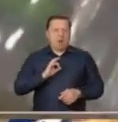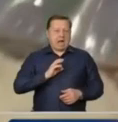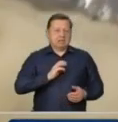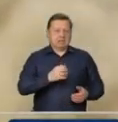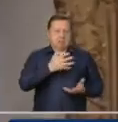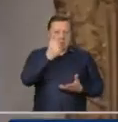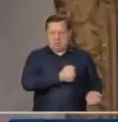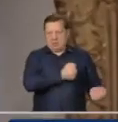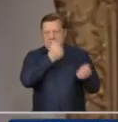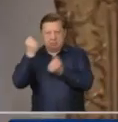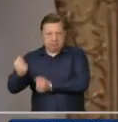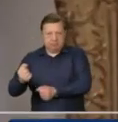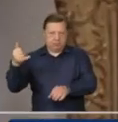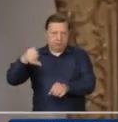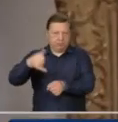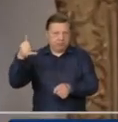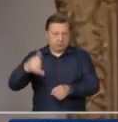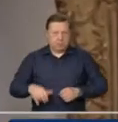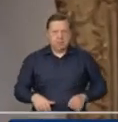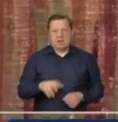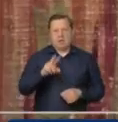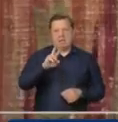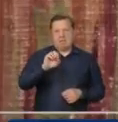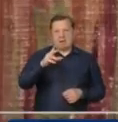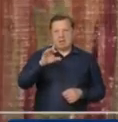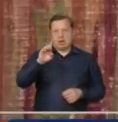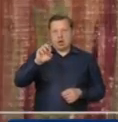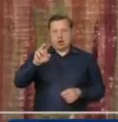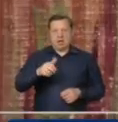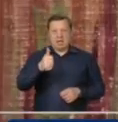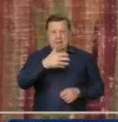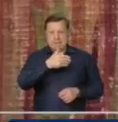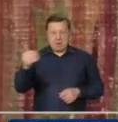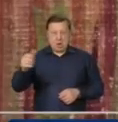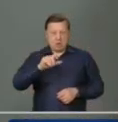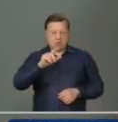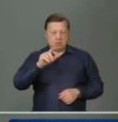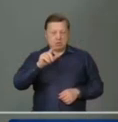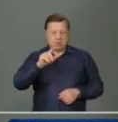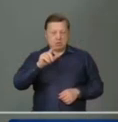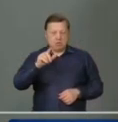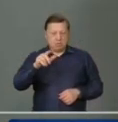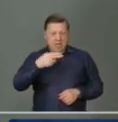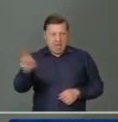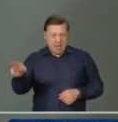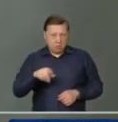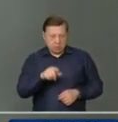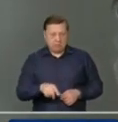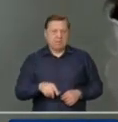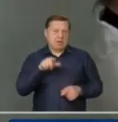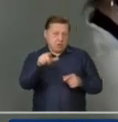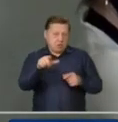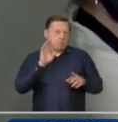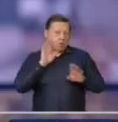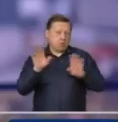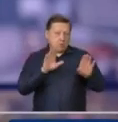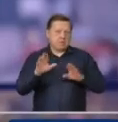pojemnikami. Coś dla miłośników Van Gogha, wystarczy kilka milionów euro i dzieło Saint-Denis Montmartre może być twoje.